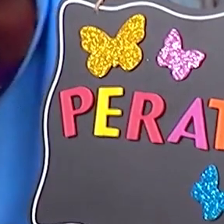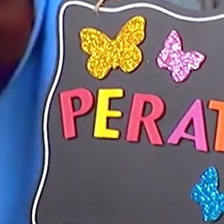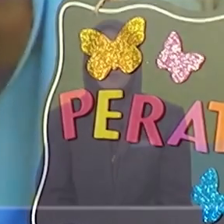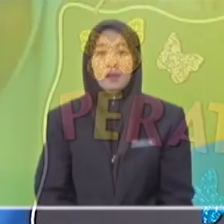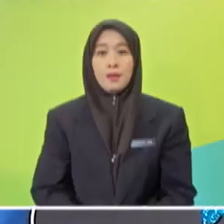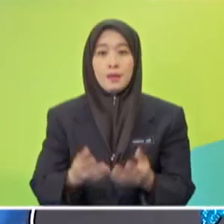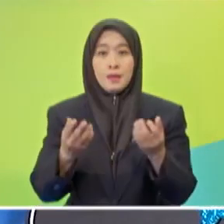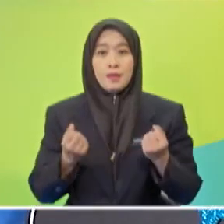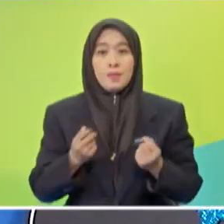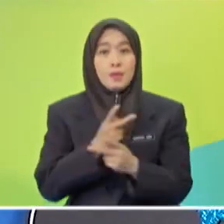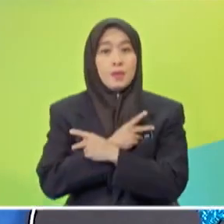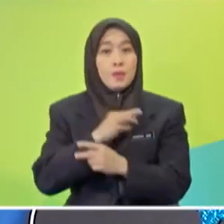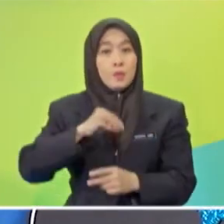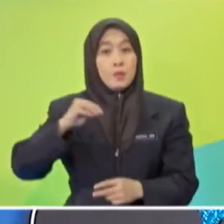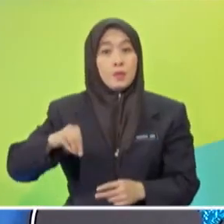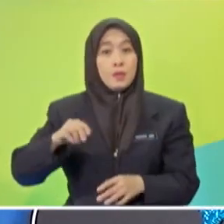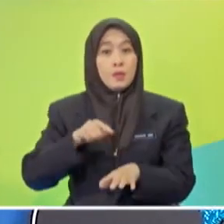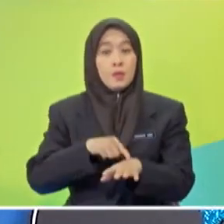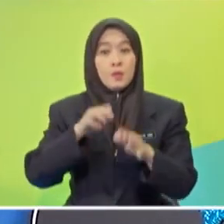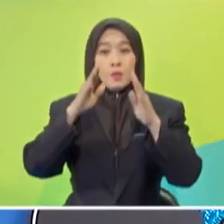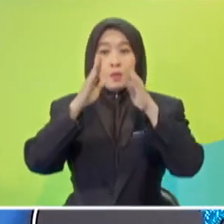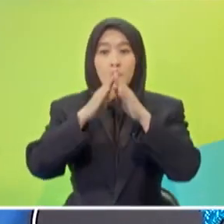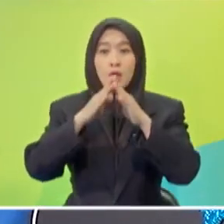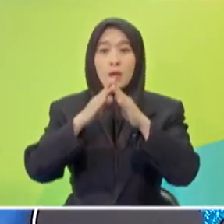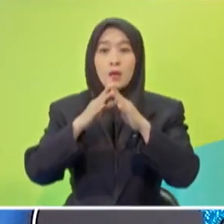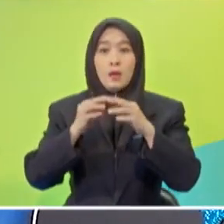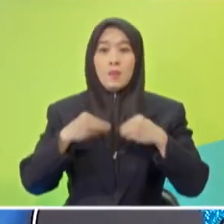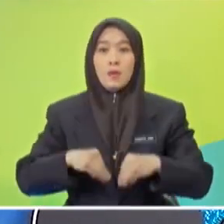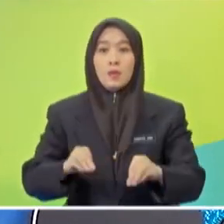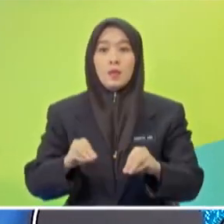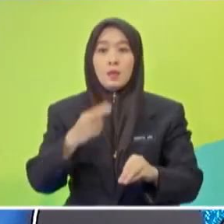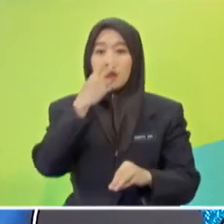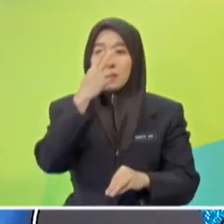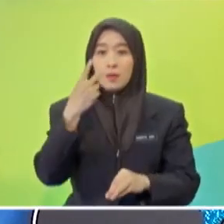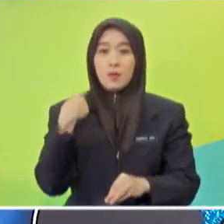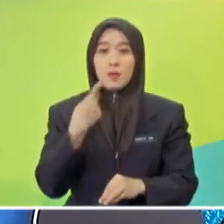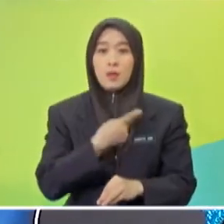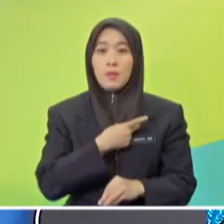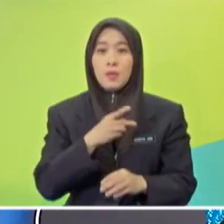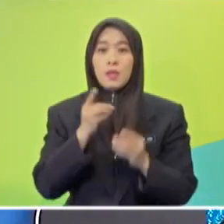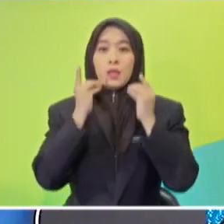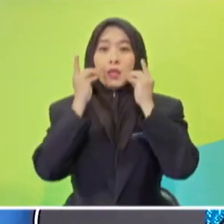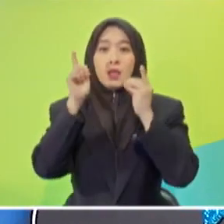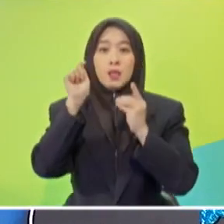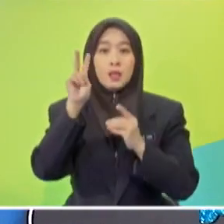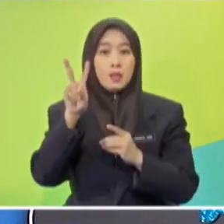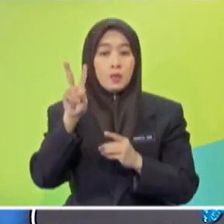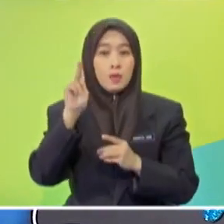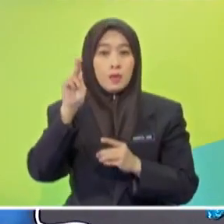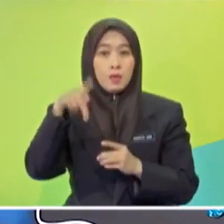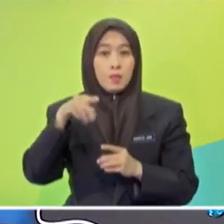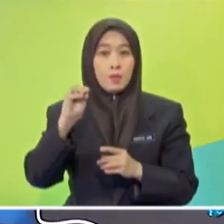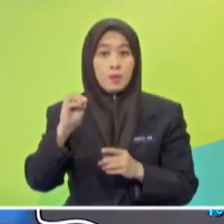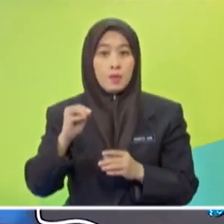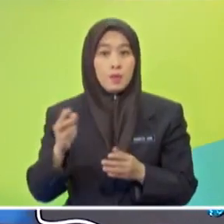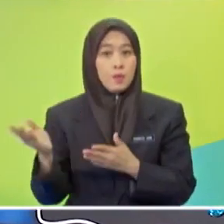Cuma kasih murid-murid di rumah yang masih menuntun kami di slot tahap 2 di Net TV KPM zom kita tidak teruskan sesi